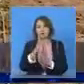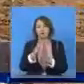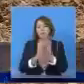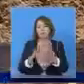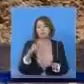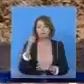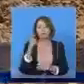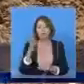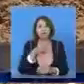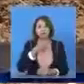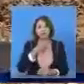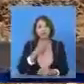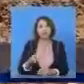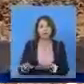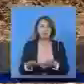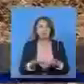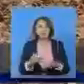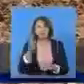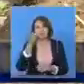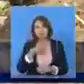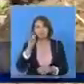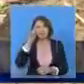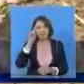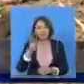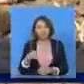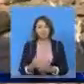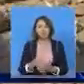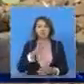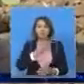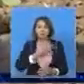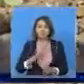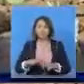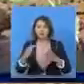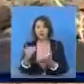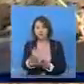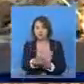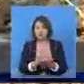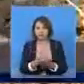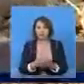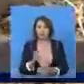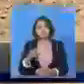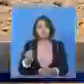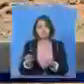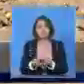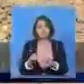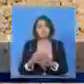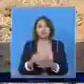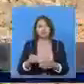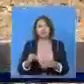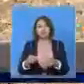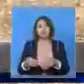шаруашылығын қолға алған мәртіктік шаруалар мұны жақсы біледі, әрі қолданысқа енгізіп мол өнім жинап жүр. Аграрлар осы арқылы дәстүрлі